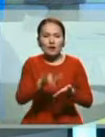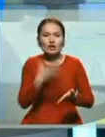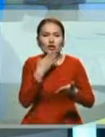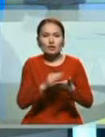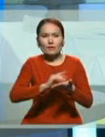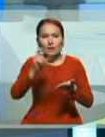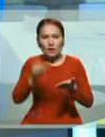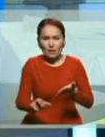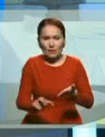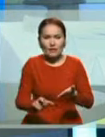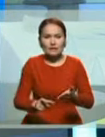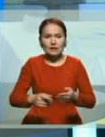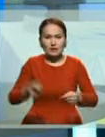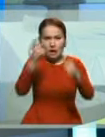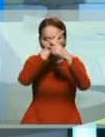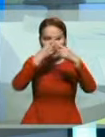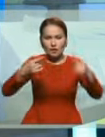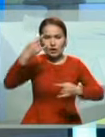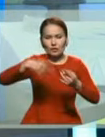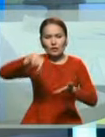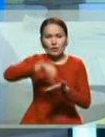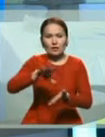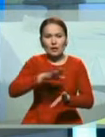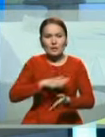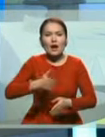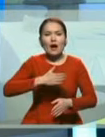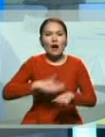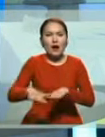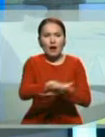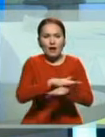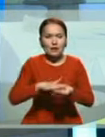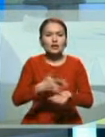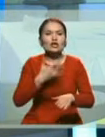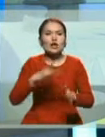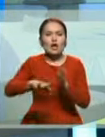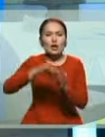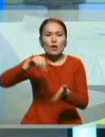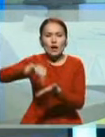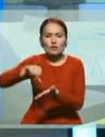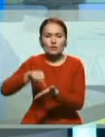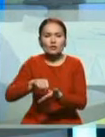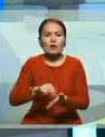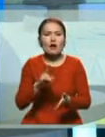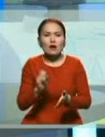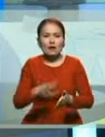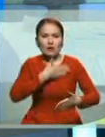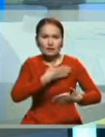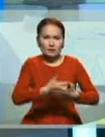Көкенайұлы тікелей эфирге шыққалы тұр. Болат, даналар туған Дархан даладағы жұрттың сайлауға қатысуы қалай?